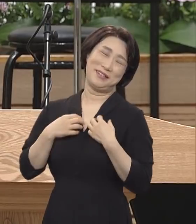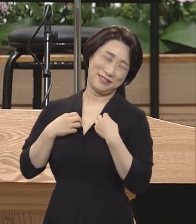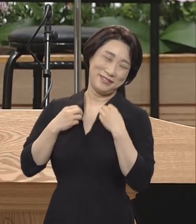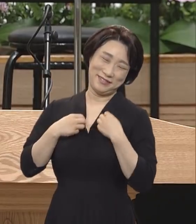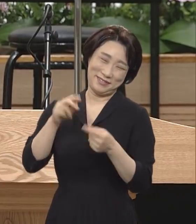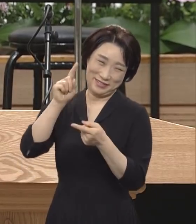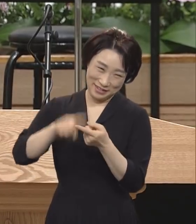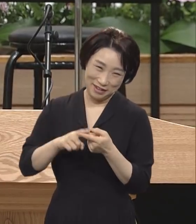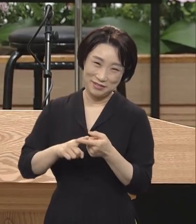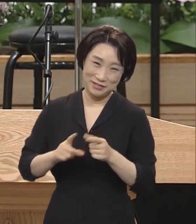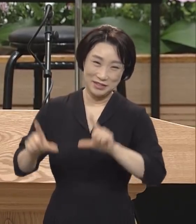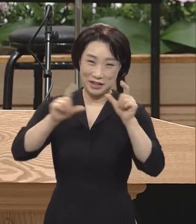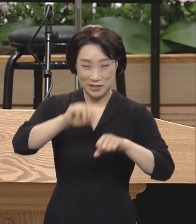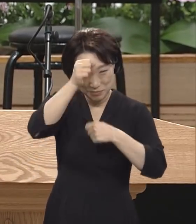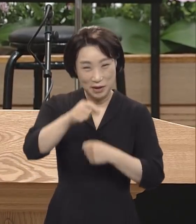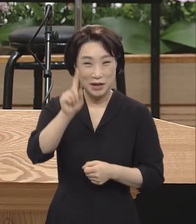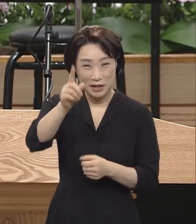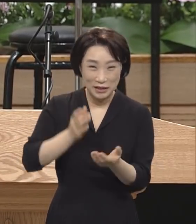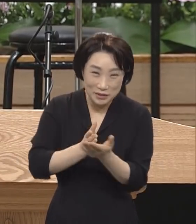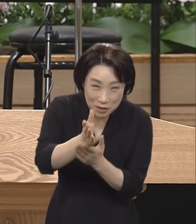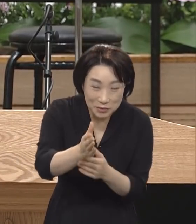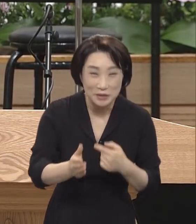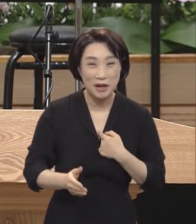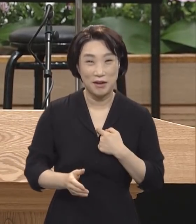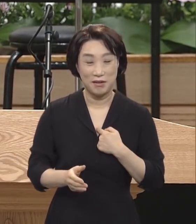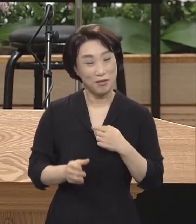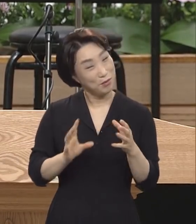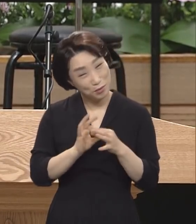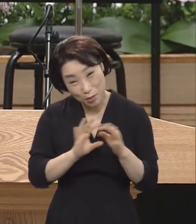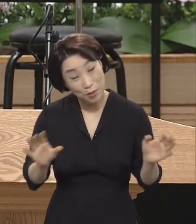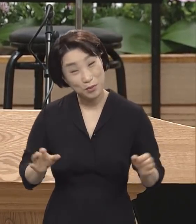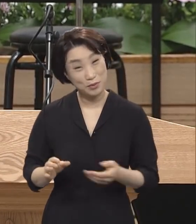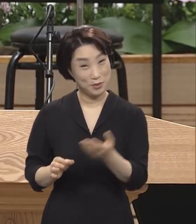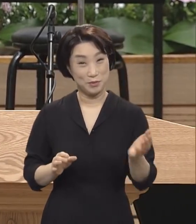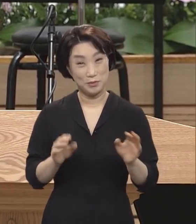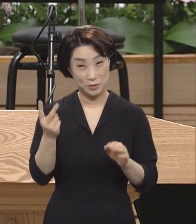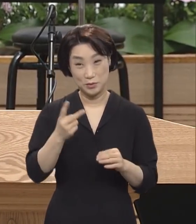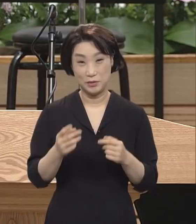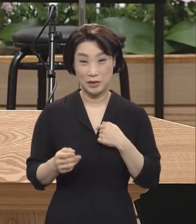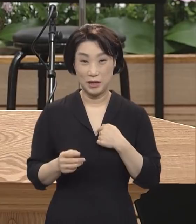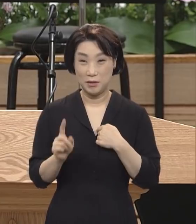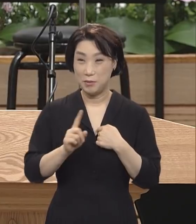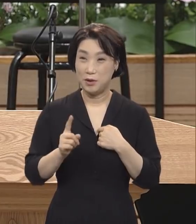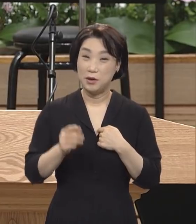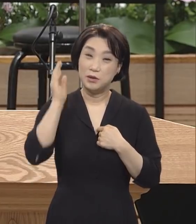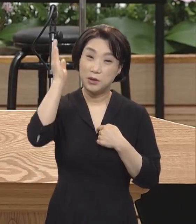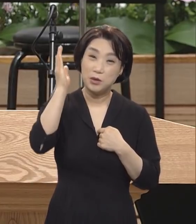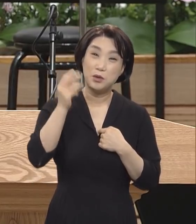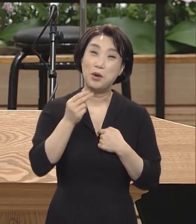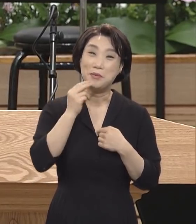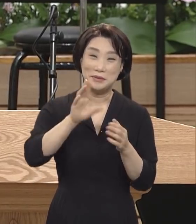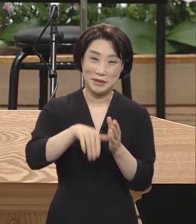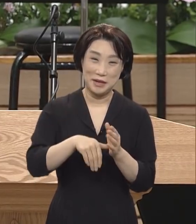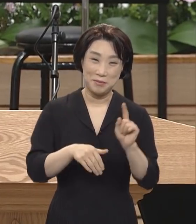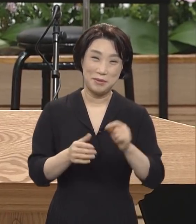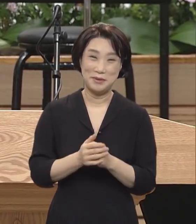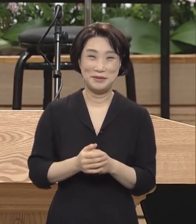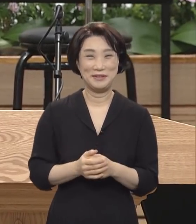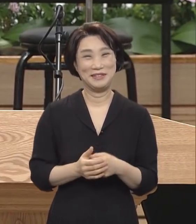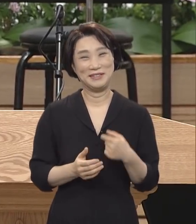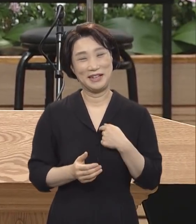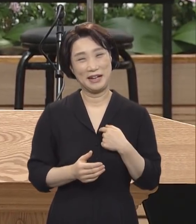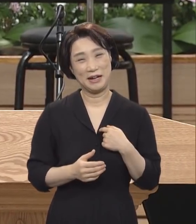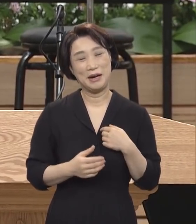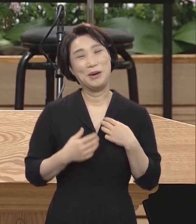그냥 그렇게 살아 신발도 하나 가지고 그 철 신고 그렇게 살아 그리고 제가 이제 설교 안 할 때는 반드시